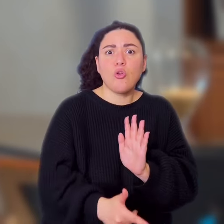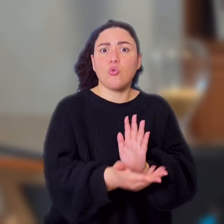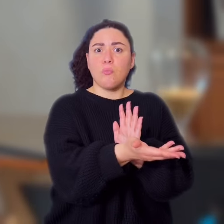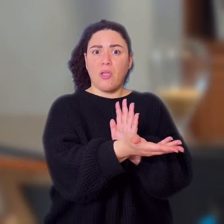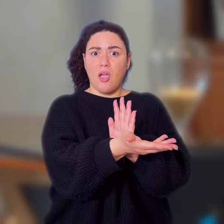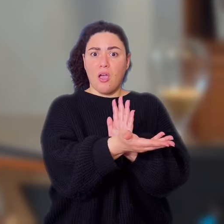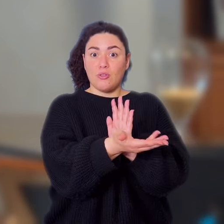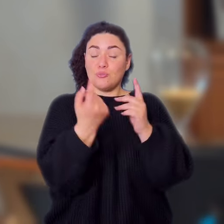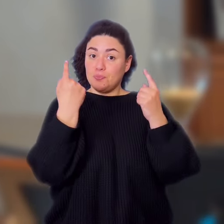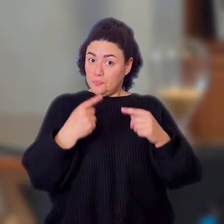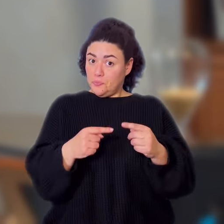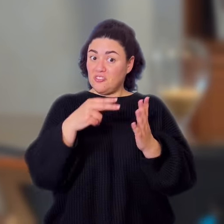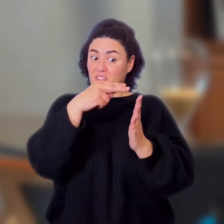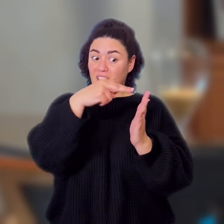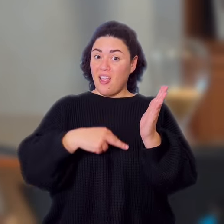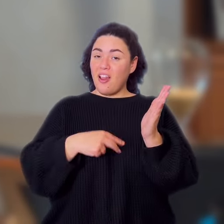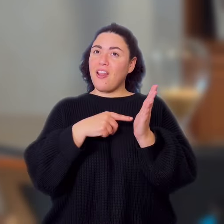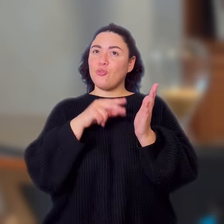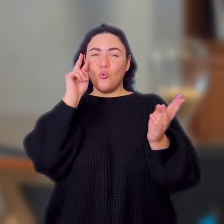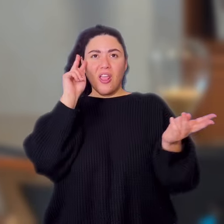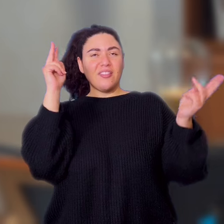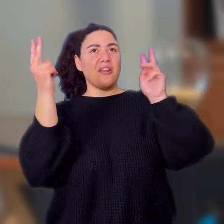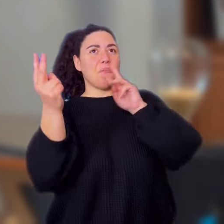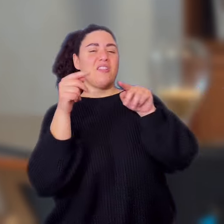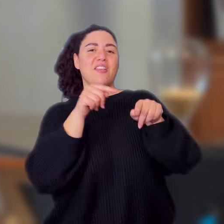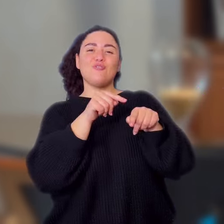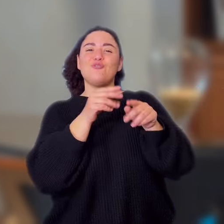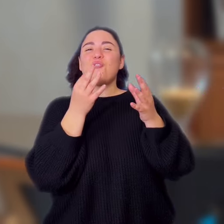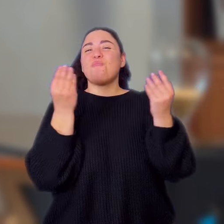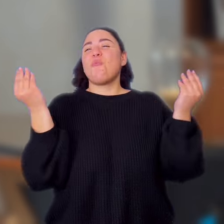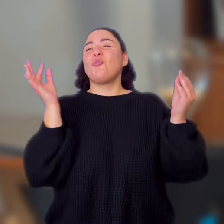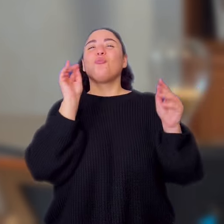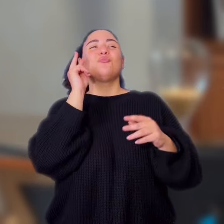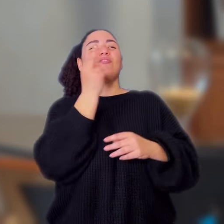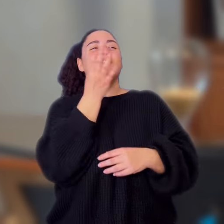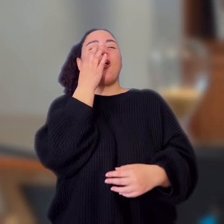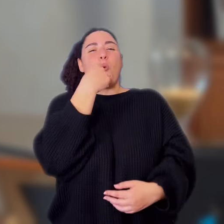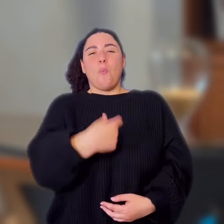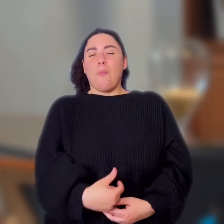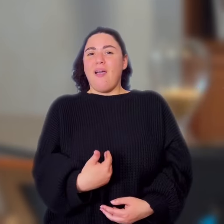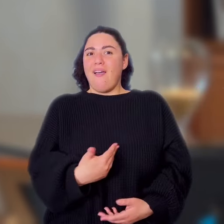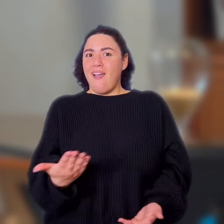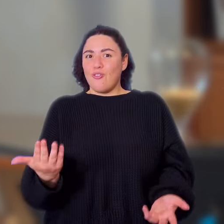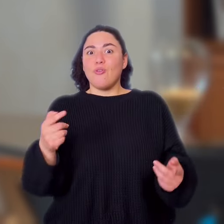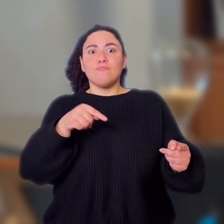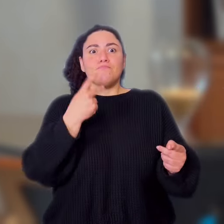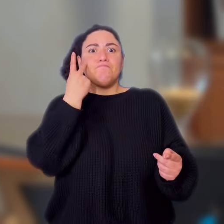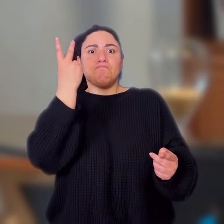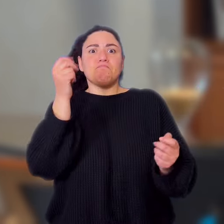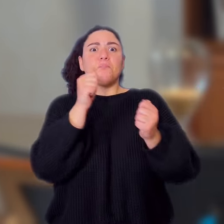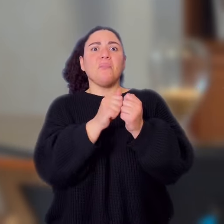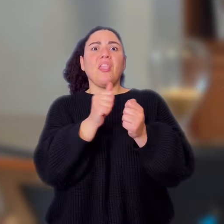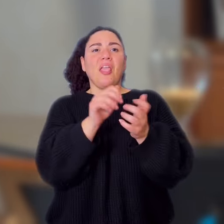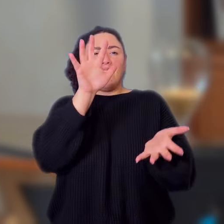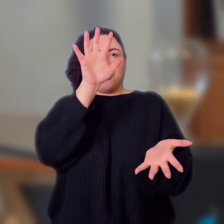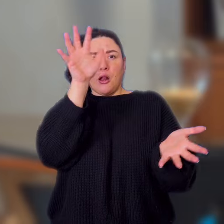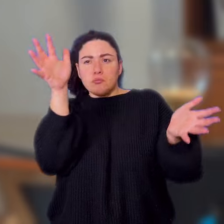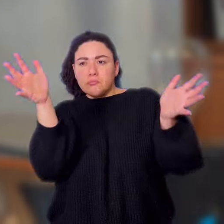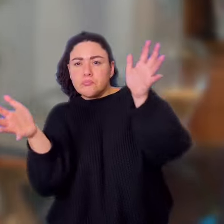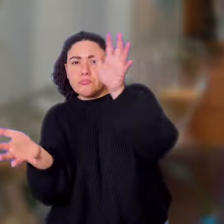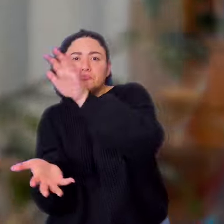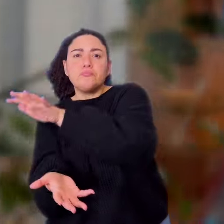Quindi questa lettura una lettura diciamo così molto umana Egli ha visto la pietra rotolata